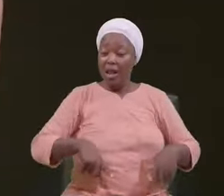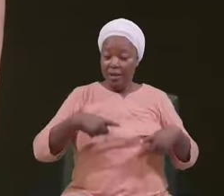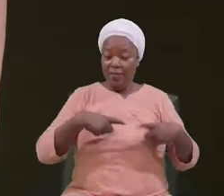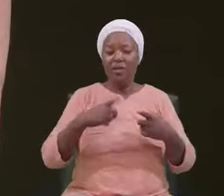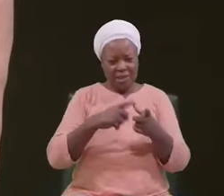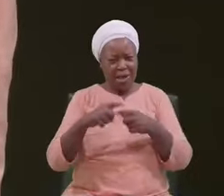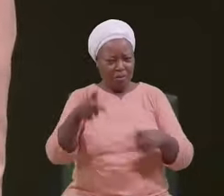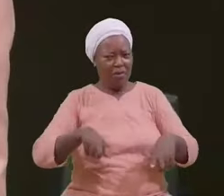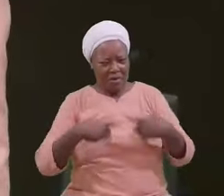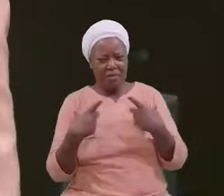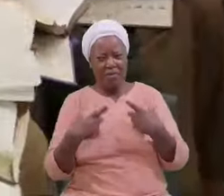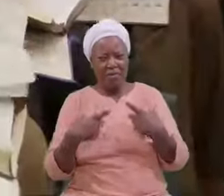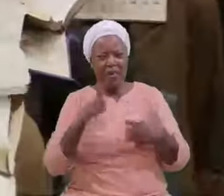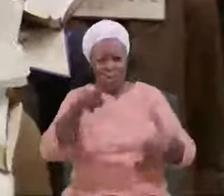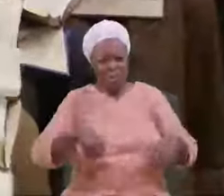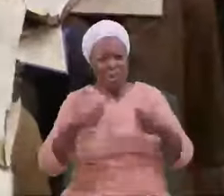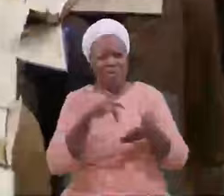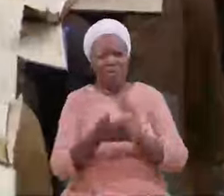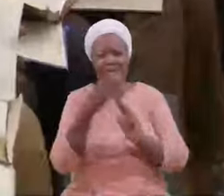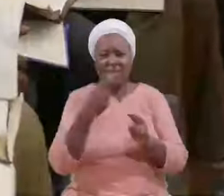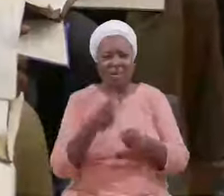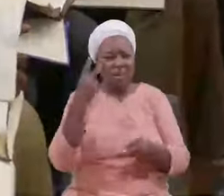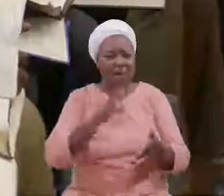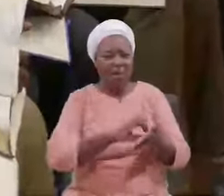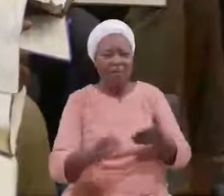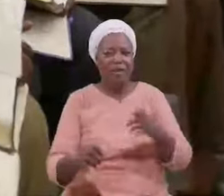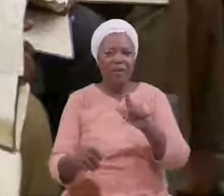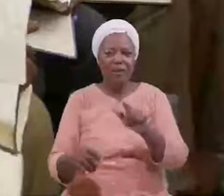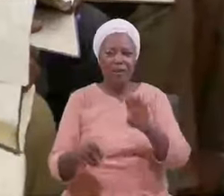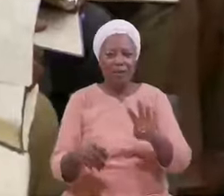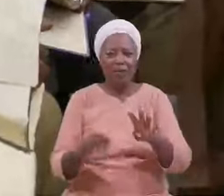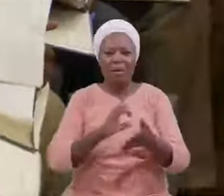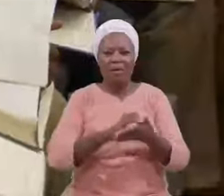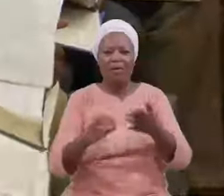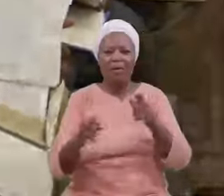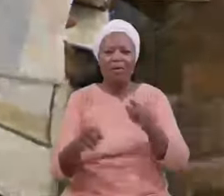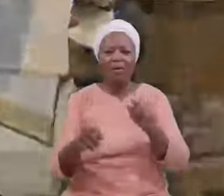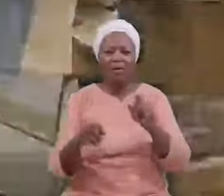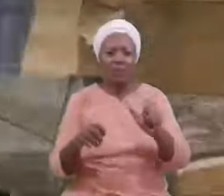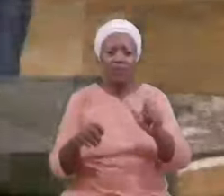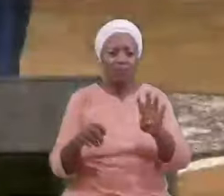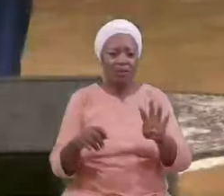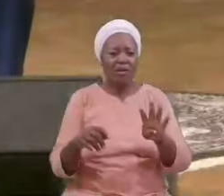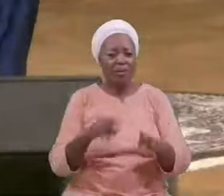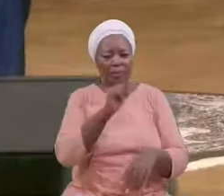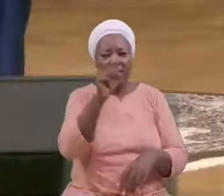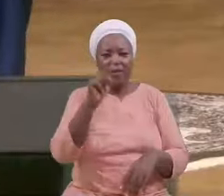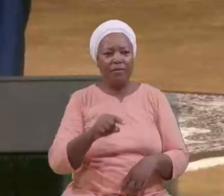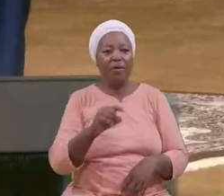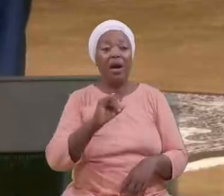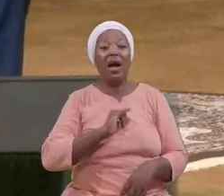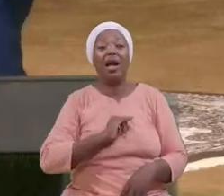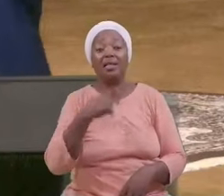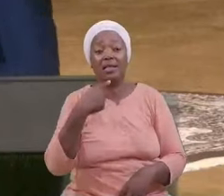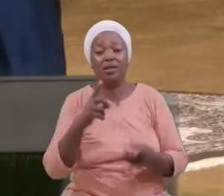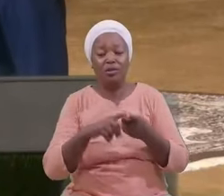Je dis, vous vivez. Verset 24 dit, c'est pourquoi je vous dis,